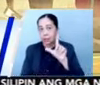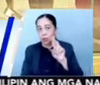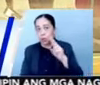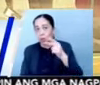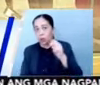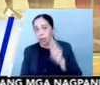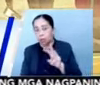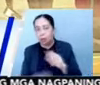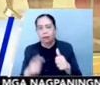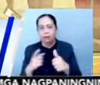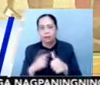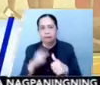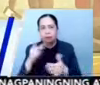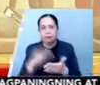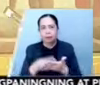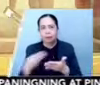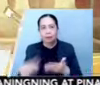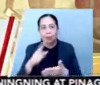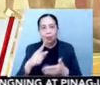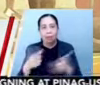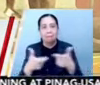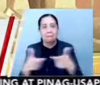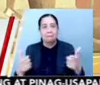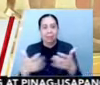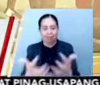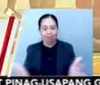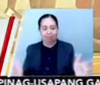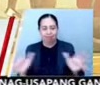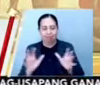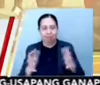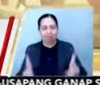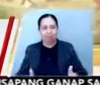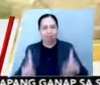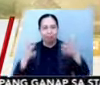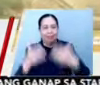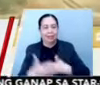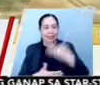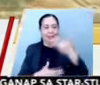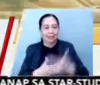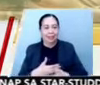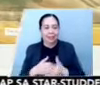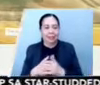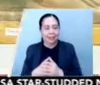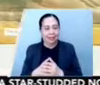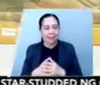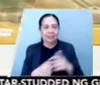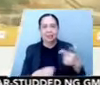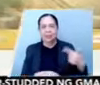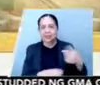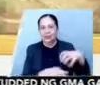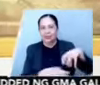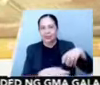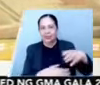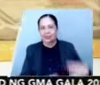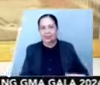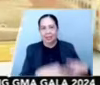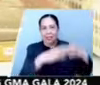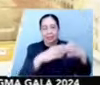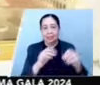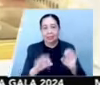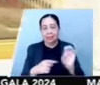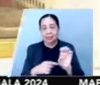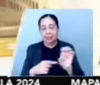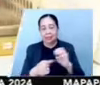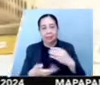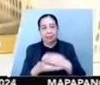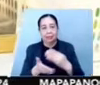dapat bilhin ay ang malaking kaldero. Sunod naman syempre ang gasol. At kapag may extra budget ka pa, pwede ka rin bumili